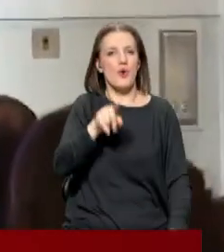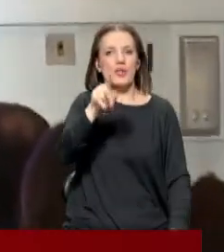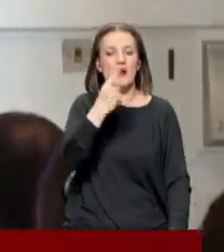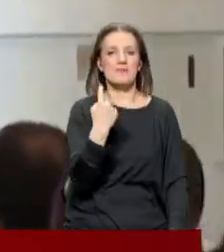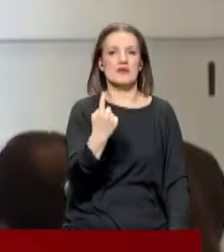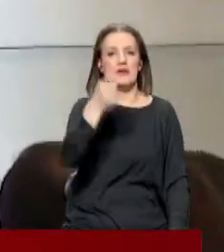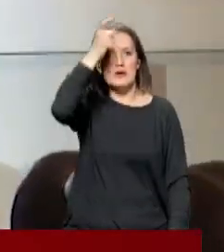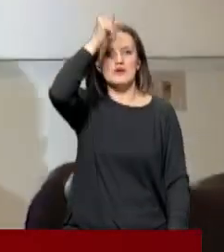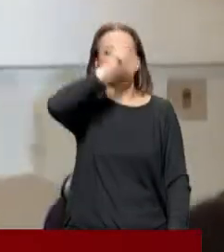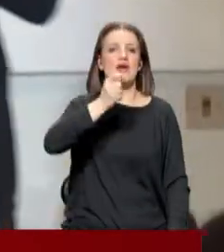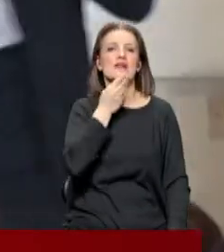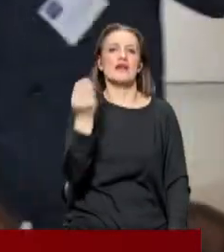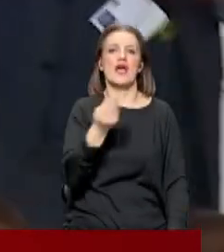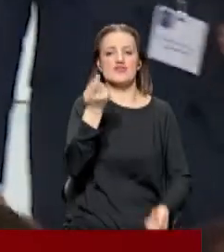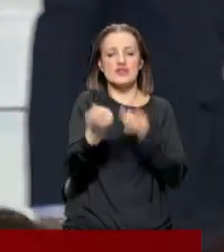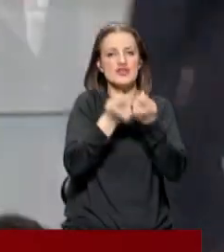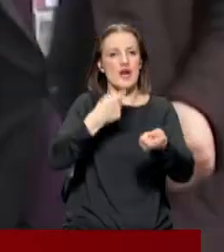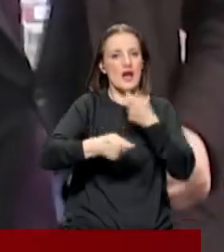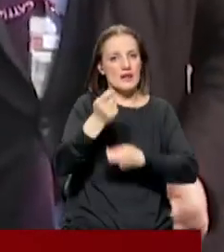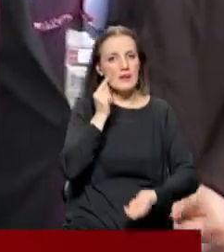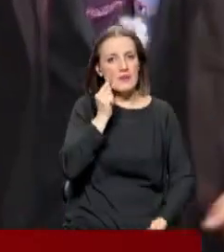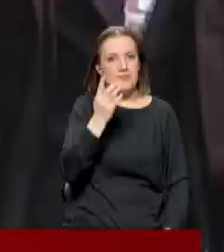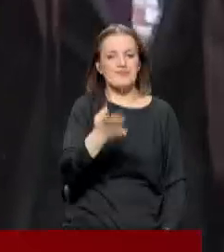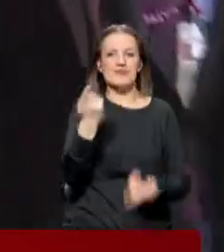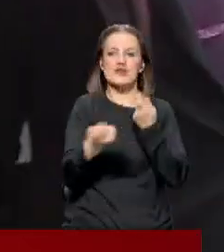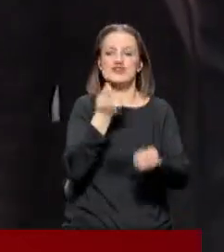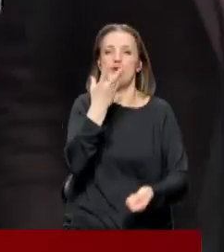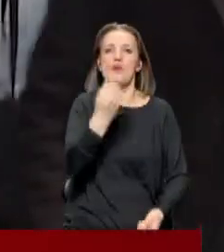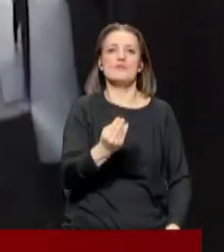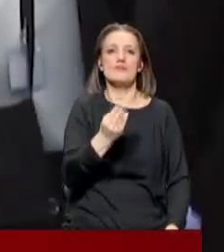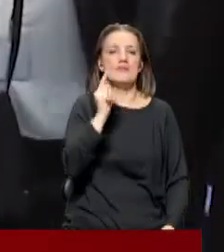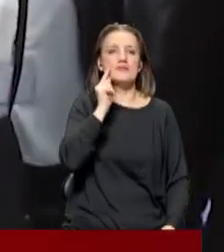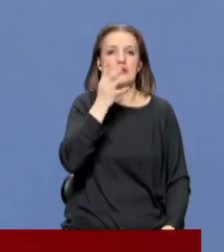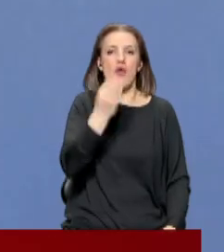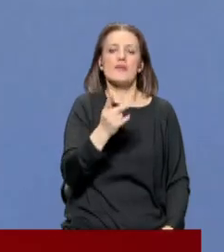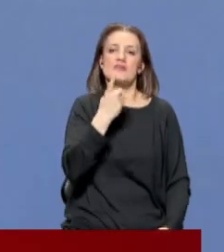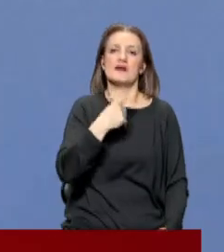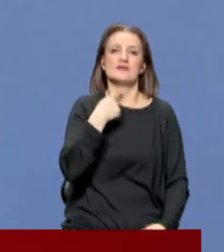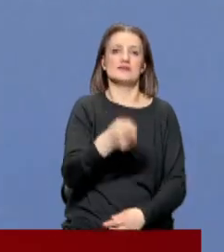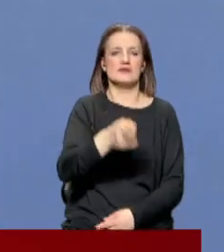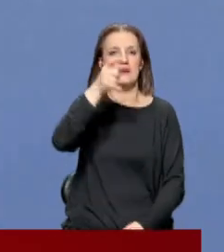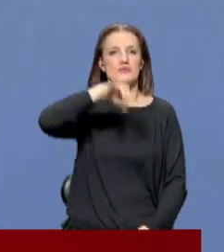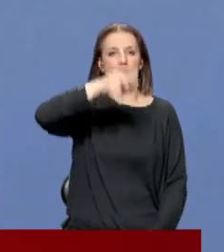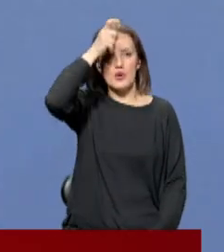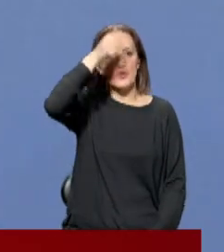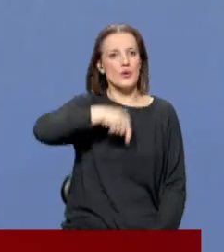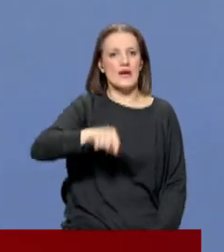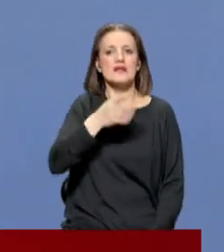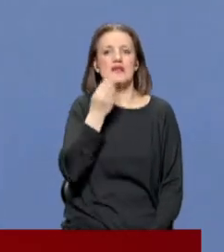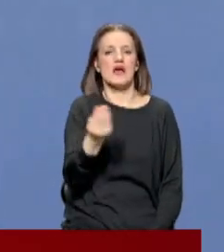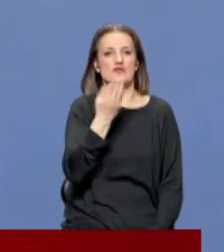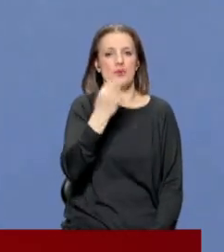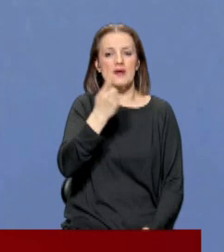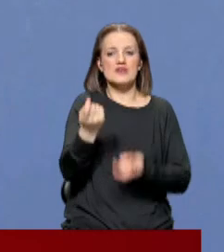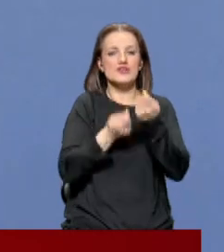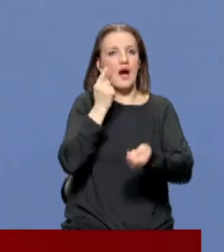de Türkiye'de genç, iş adamı, iş insanı olmak tatlılıktır sözleriydi. Bu ülkede genç olmak, bu ülkede